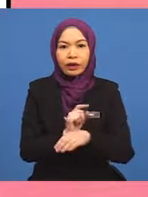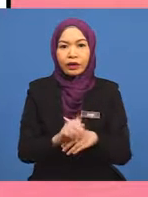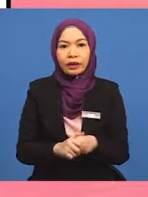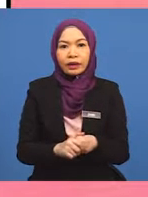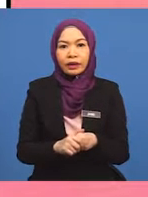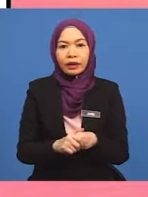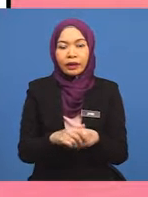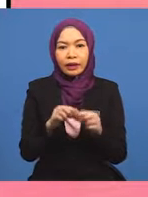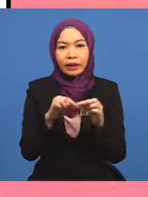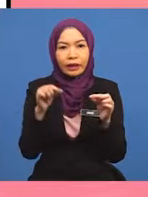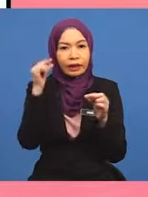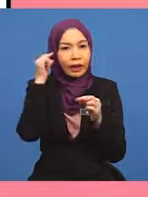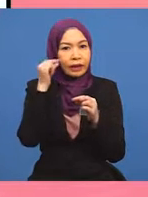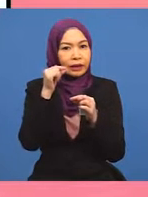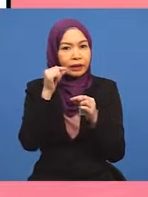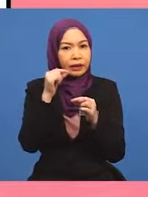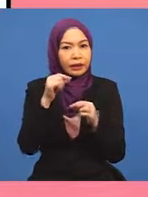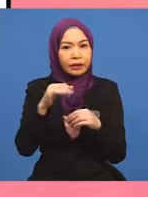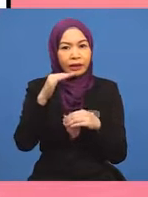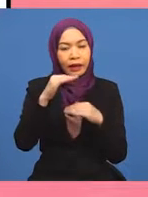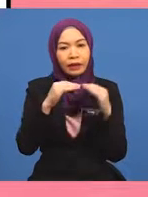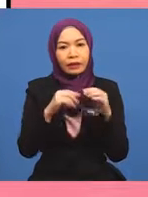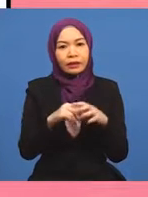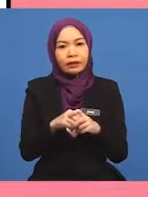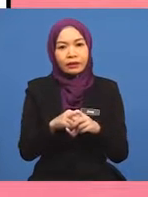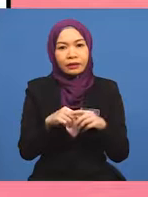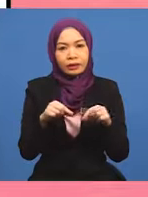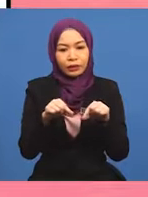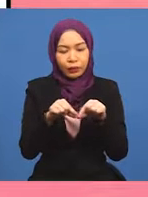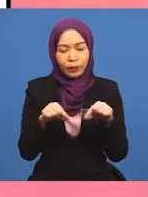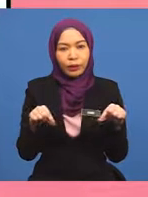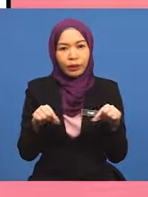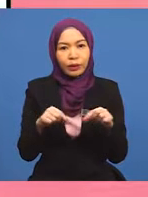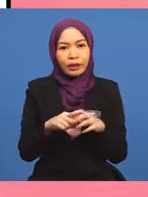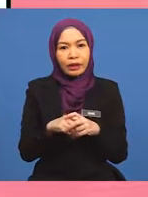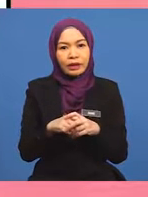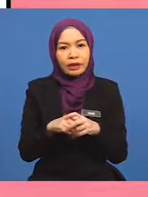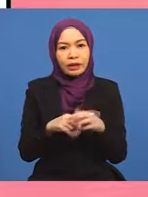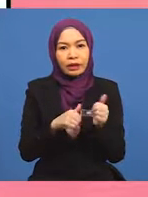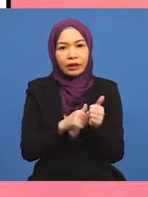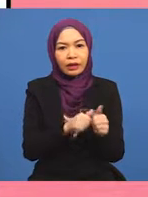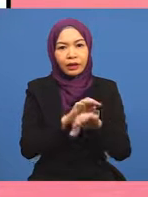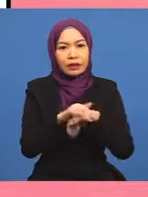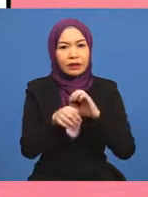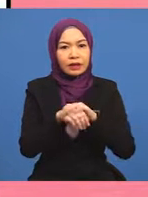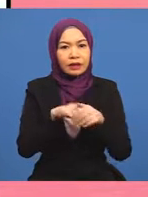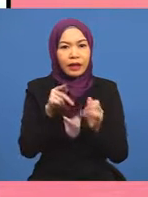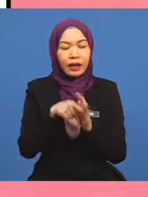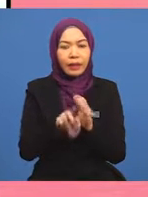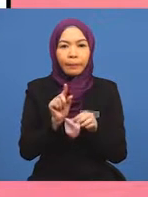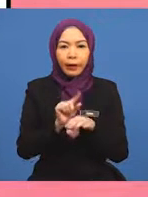boleh dilaras mengikut saiz kepala. Di samping itu, kain penapis yang